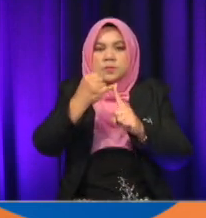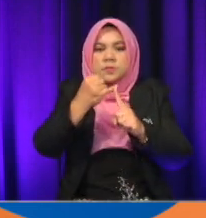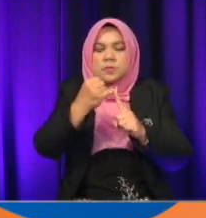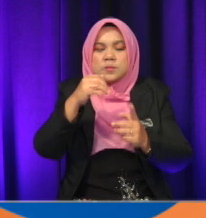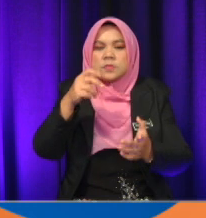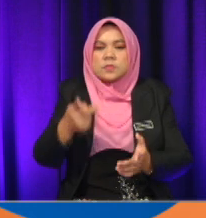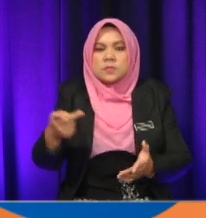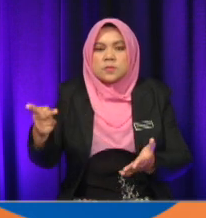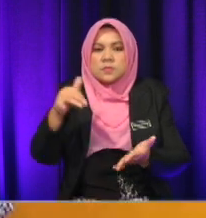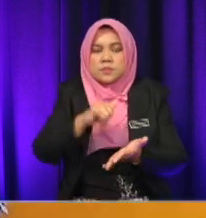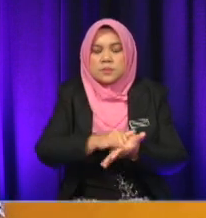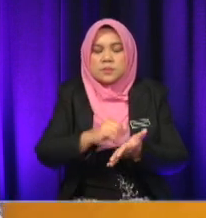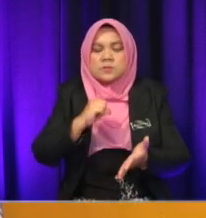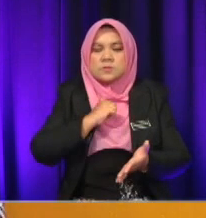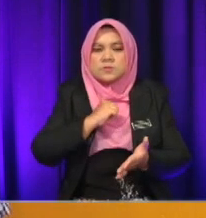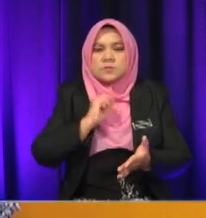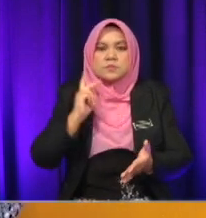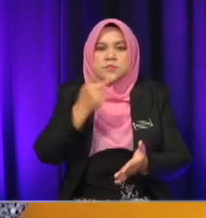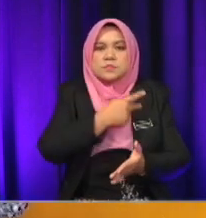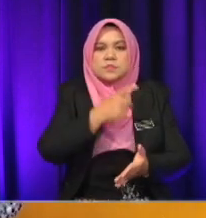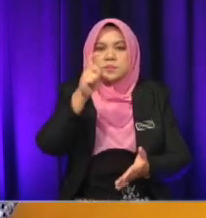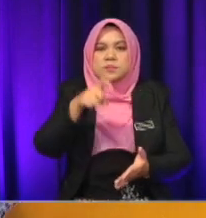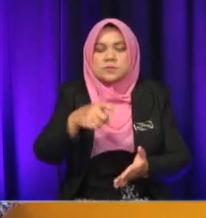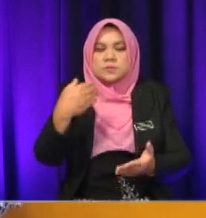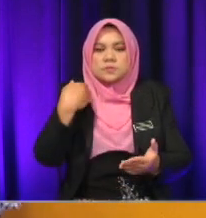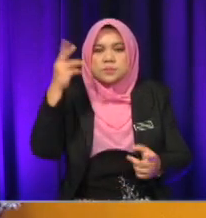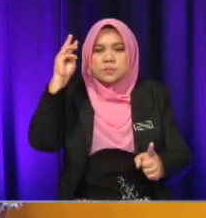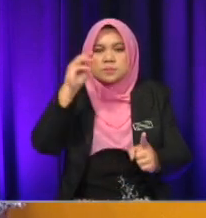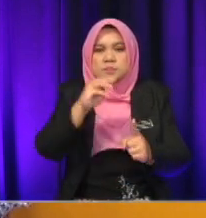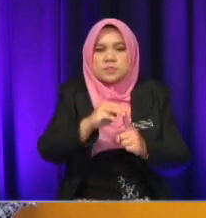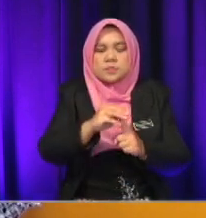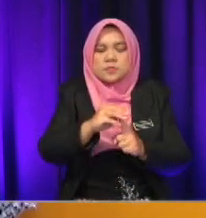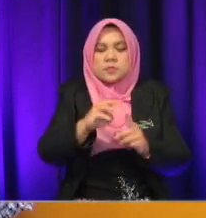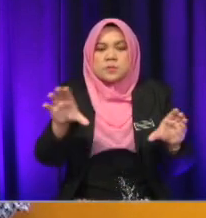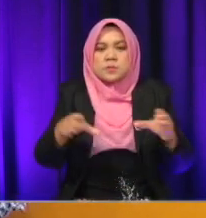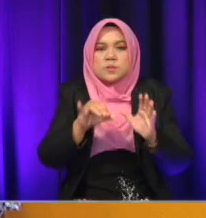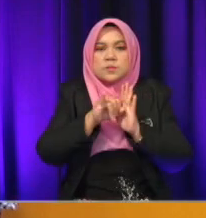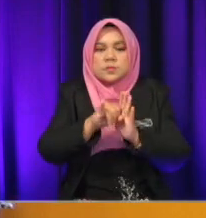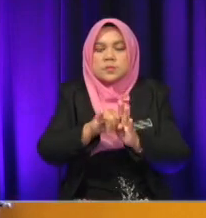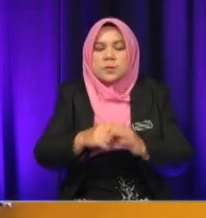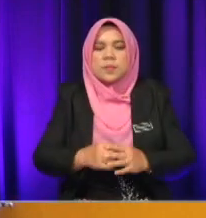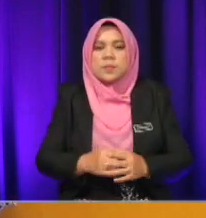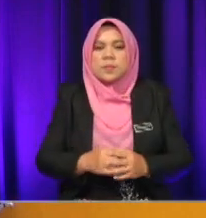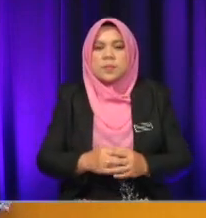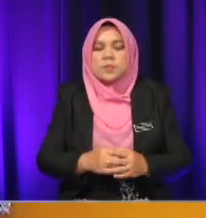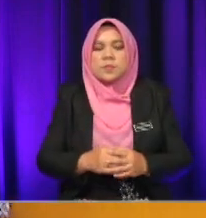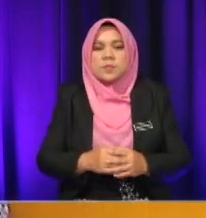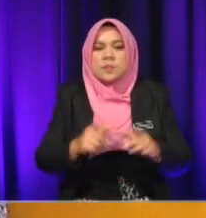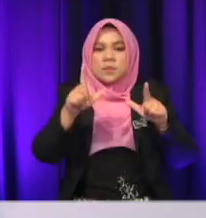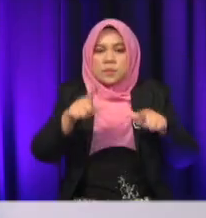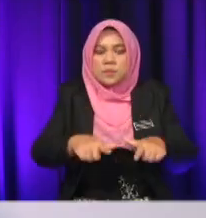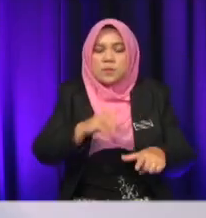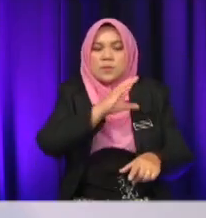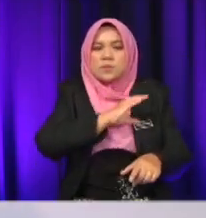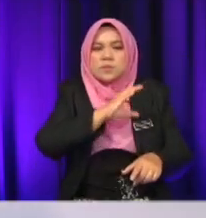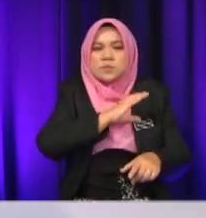sendiri. Jadi kita kena ada matlamat dalam kita nak buat iklan tu. Okey, kena letak ciri-ciri